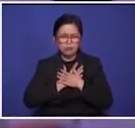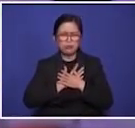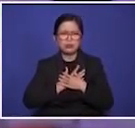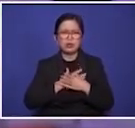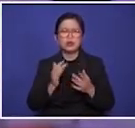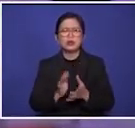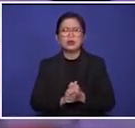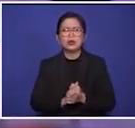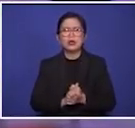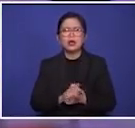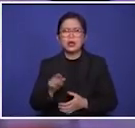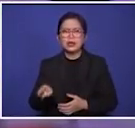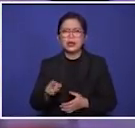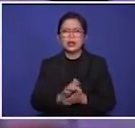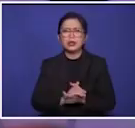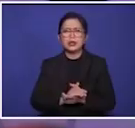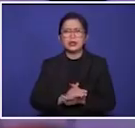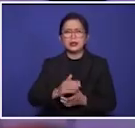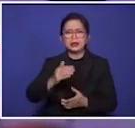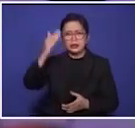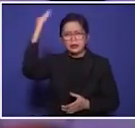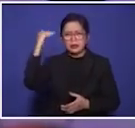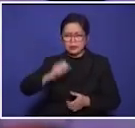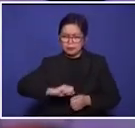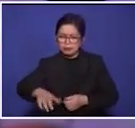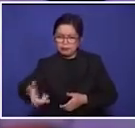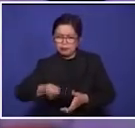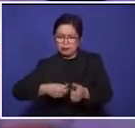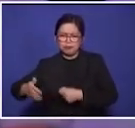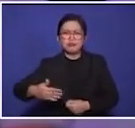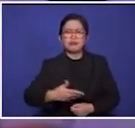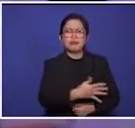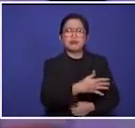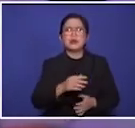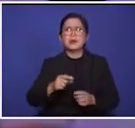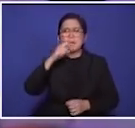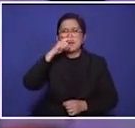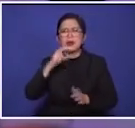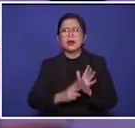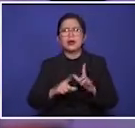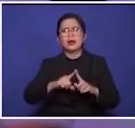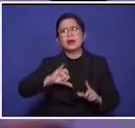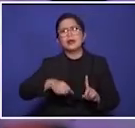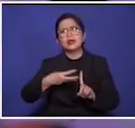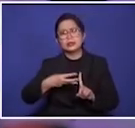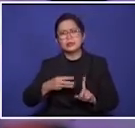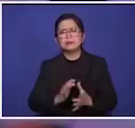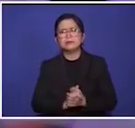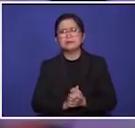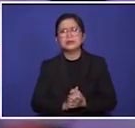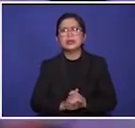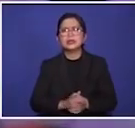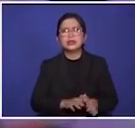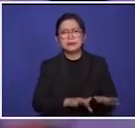Najib seorang nelayan di pantai pasir putih Cilamaya di Karawang beliau mengambil